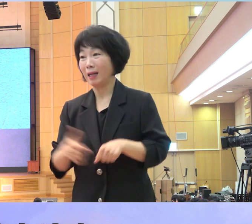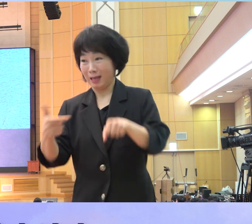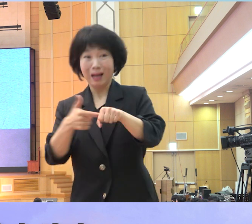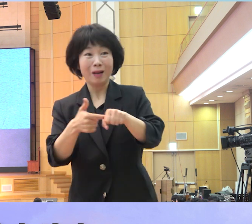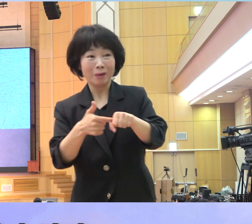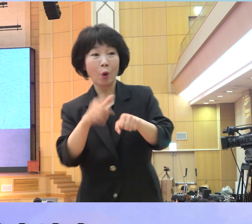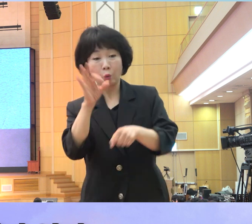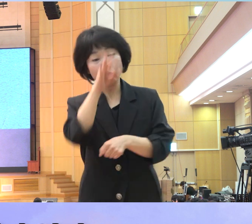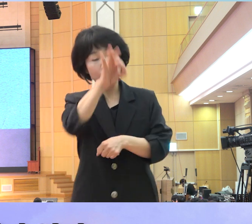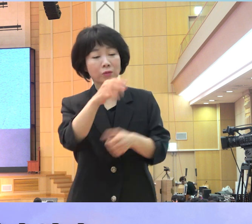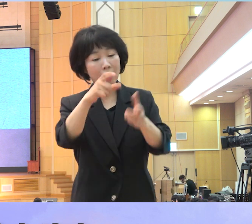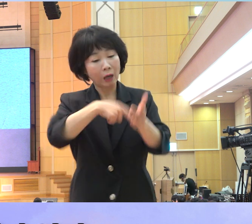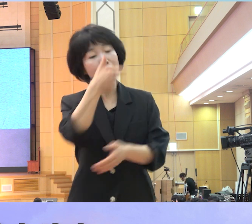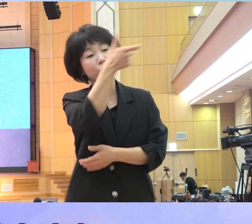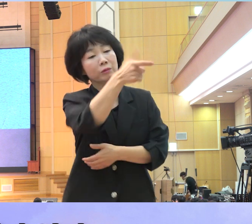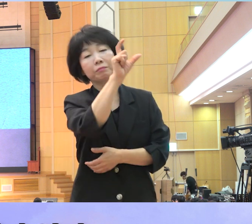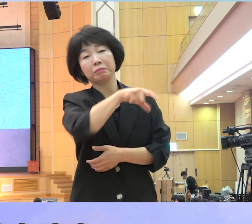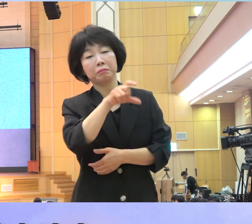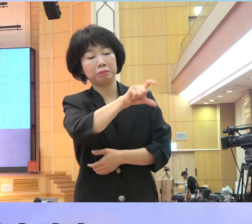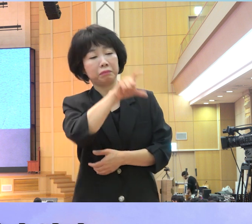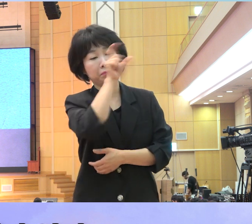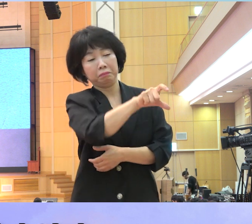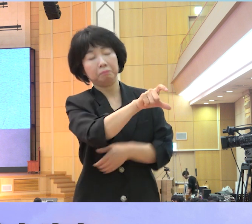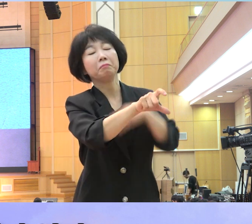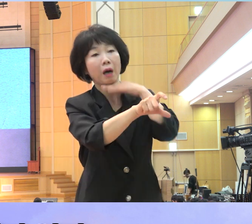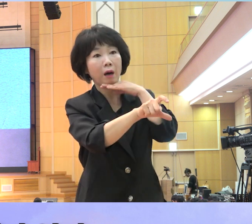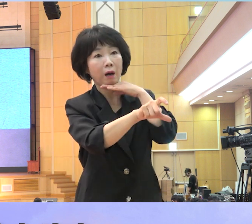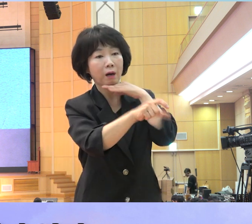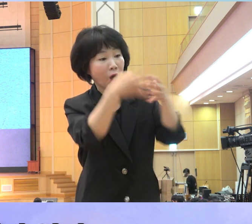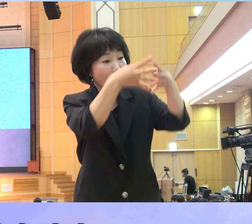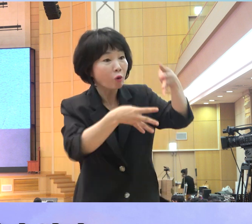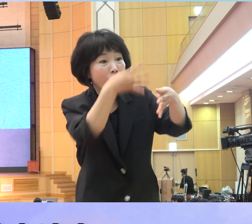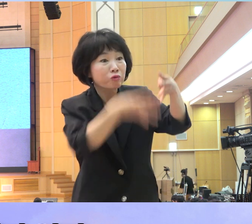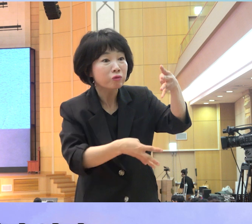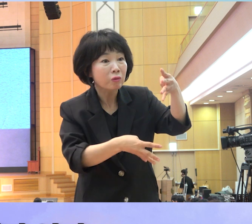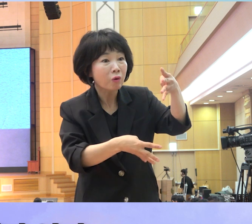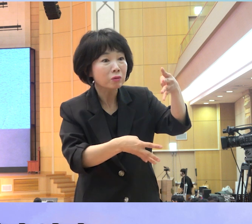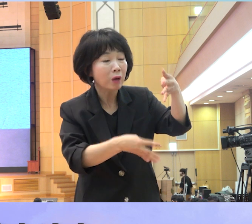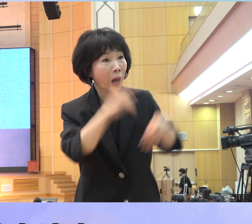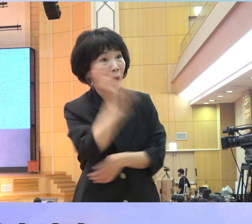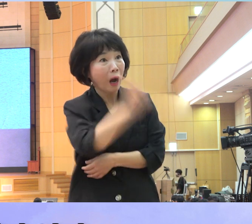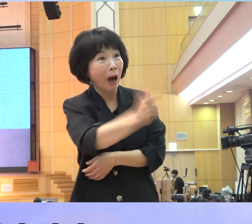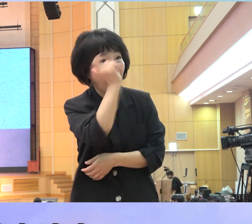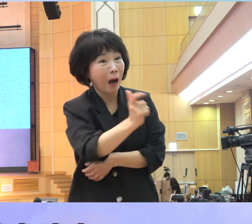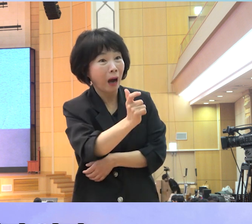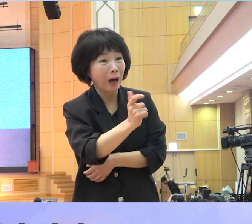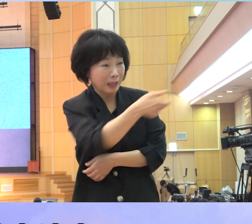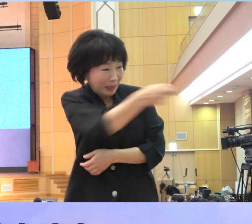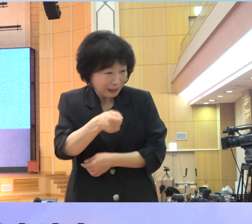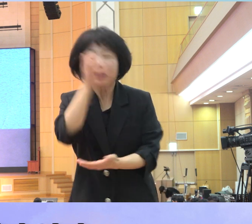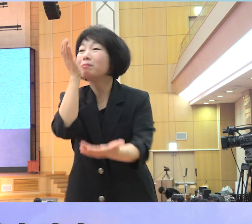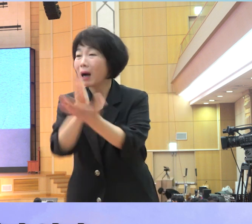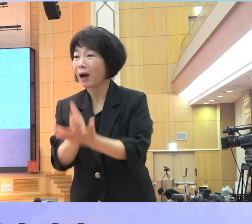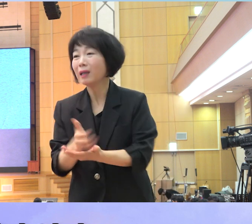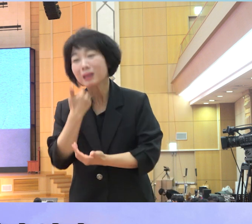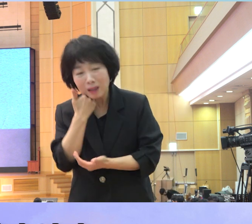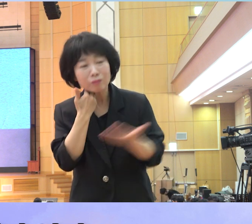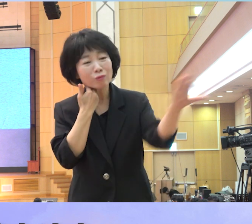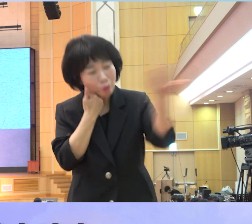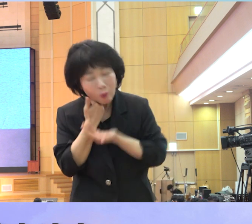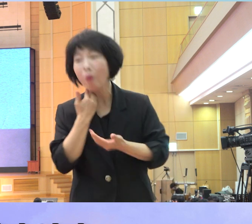외국에는 이런 글이 써 있지 않습니다. 나오는 중이니 잡아당기지 마세요라고 써 있는